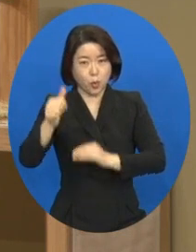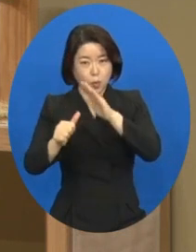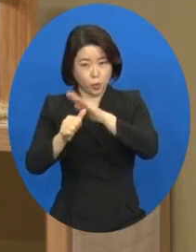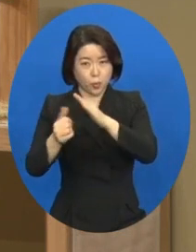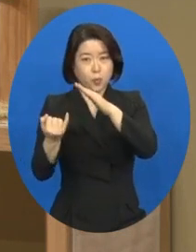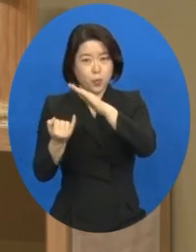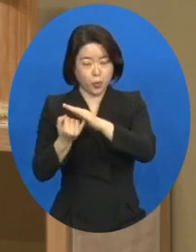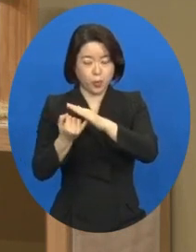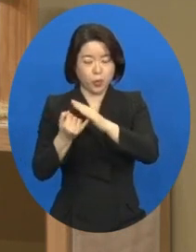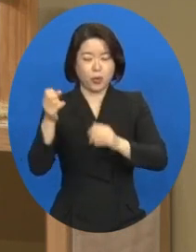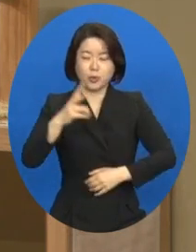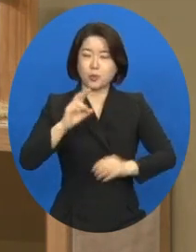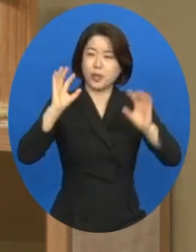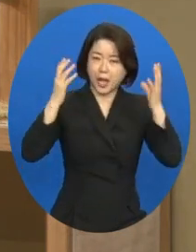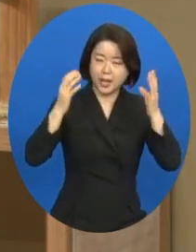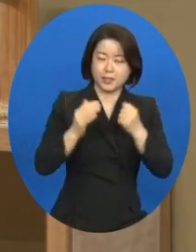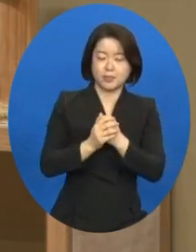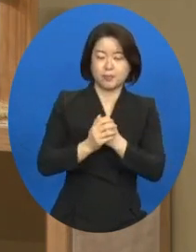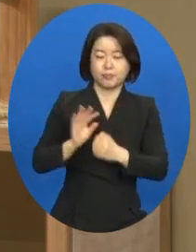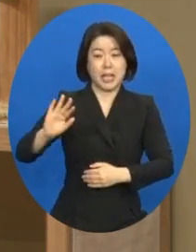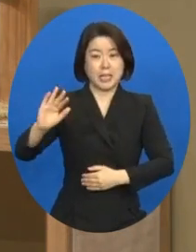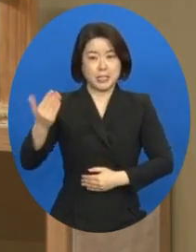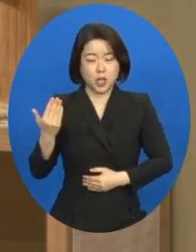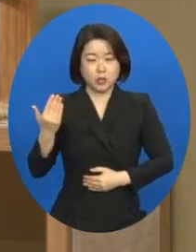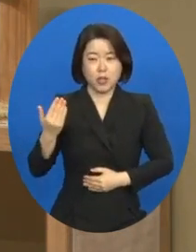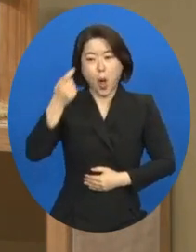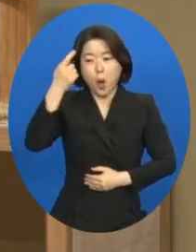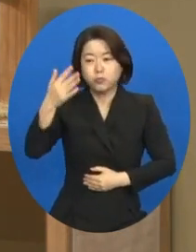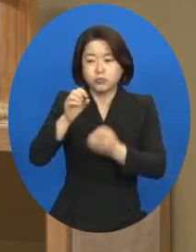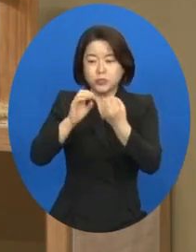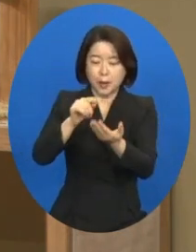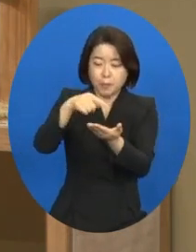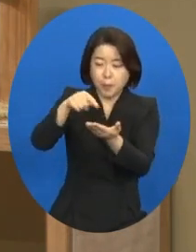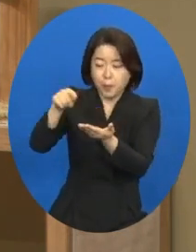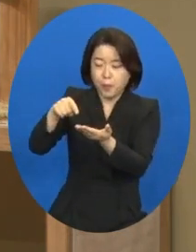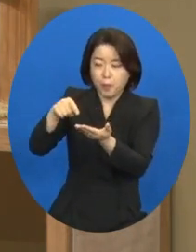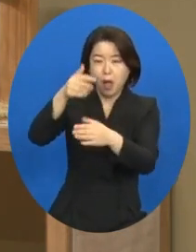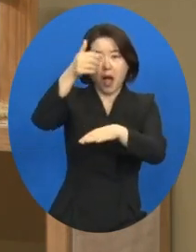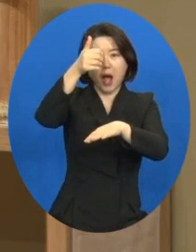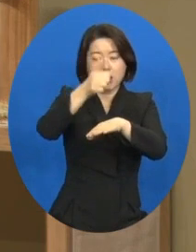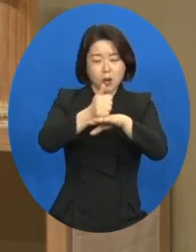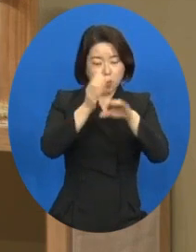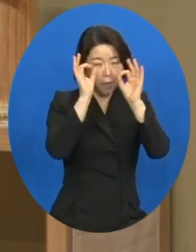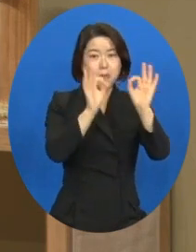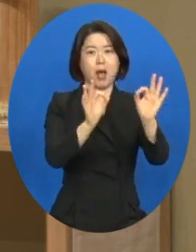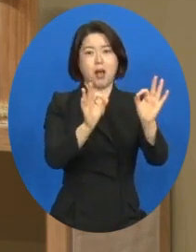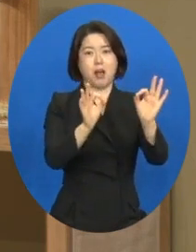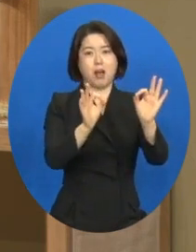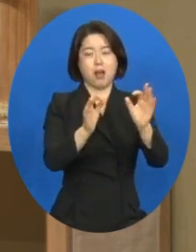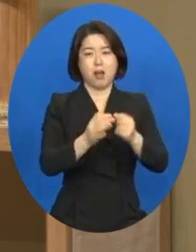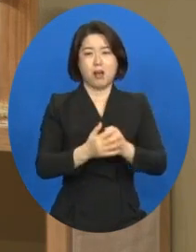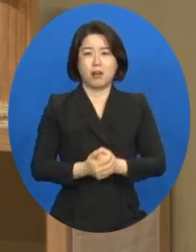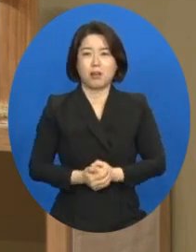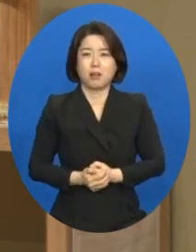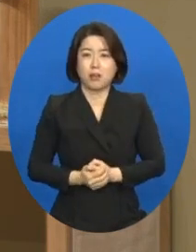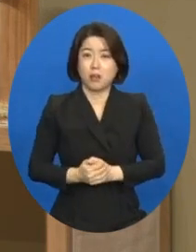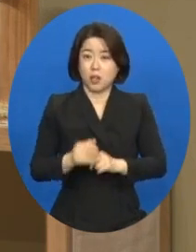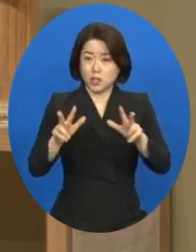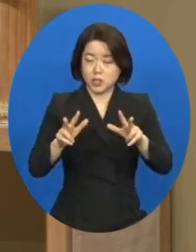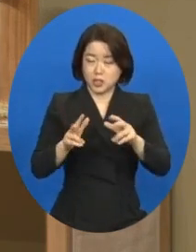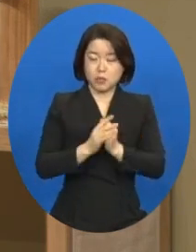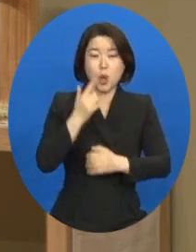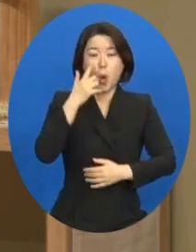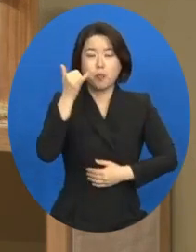우리 아이들 최근에 설문조사했던 결과를 제가 보았는데 지금은